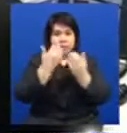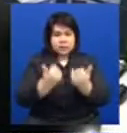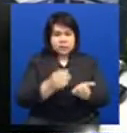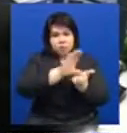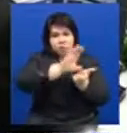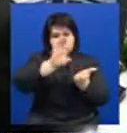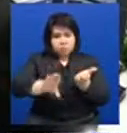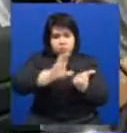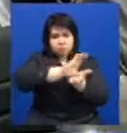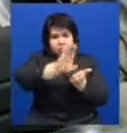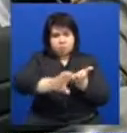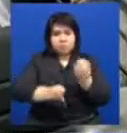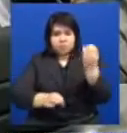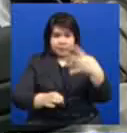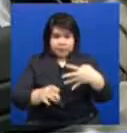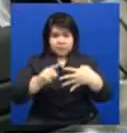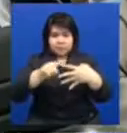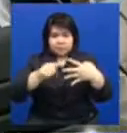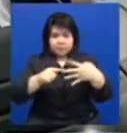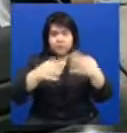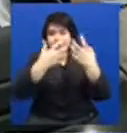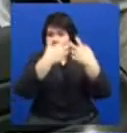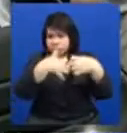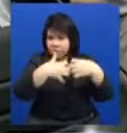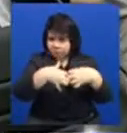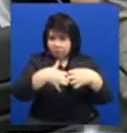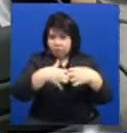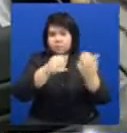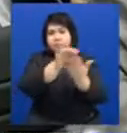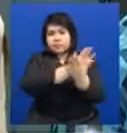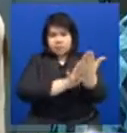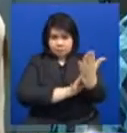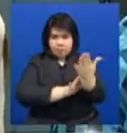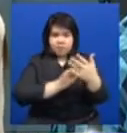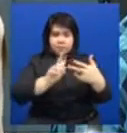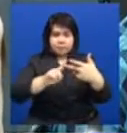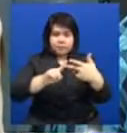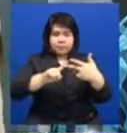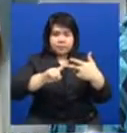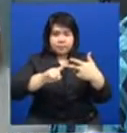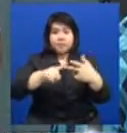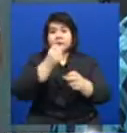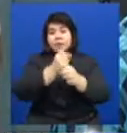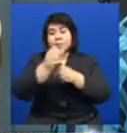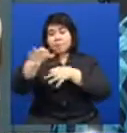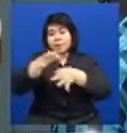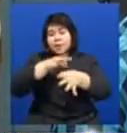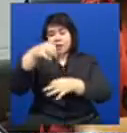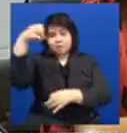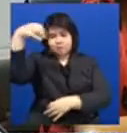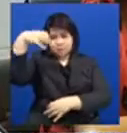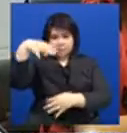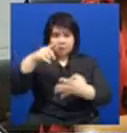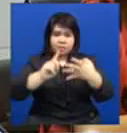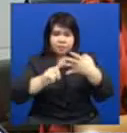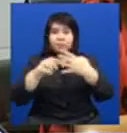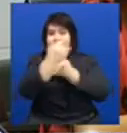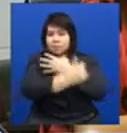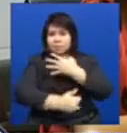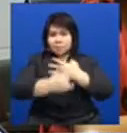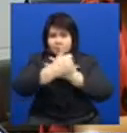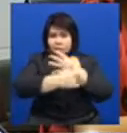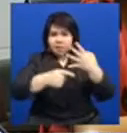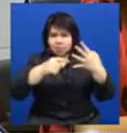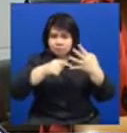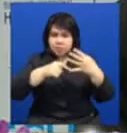4กลุ่มธุรกิจหลักได้แก่โรงไฟฟ้าเชื้อเพลิงหลักในประเทศโรงไฟฟ้าพลังงานทดแทนโรงไฟฟ้าในต่างประเทศและ